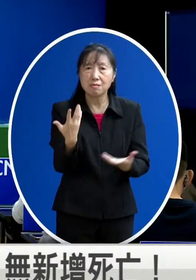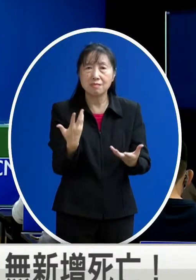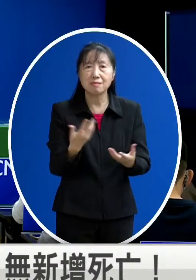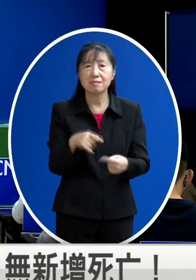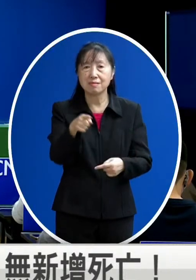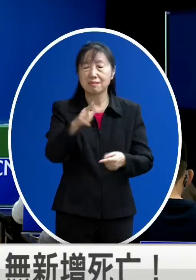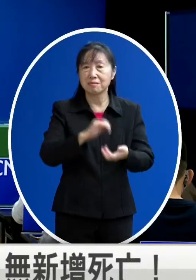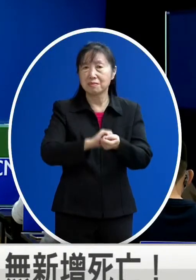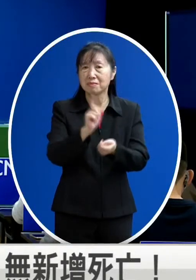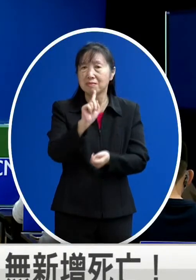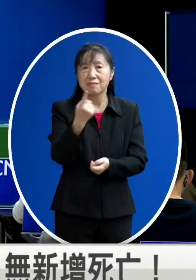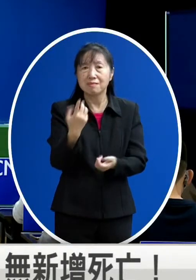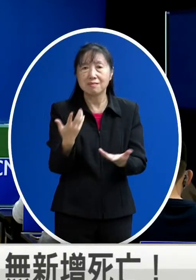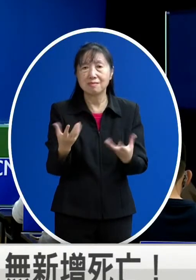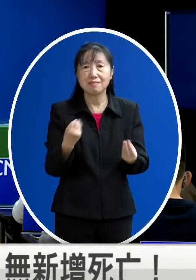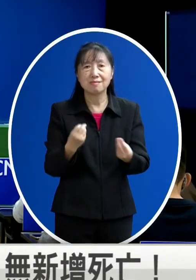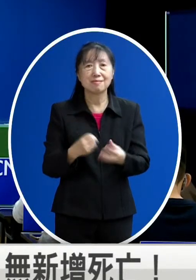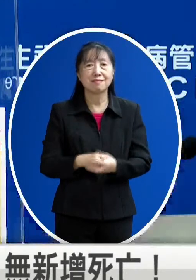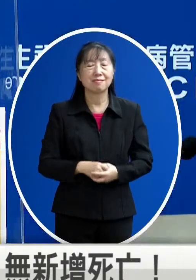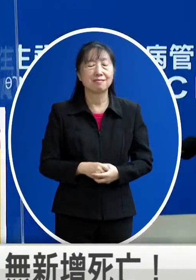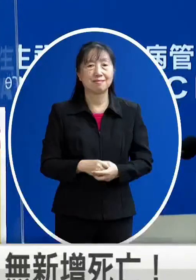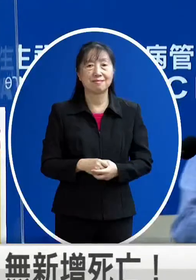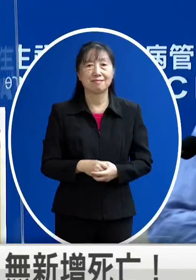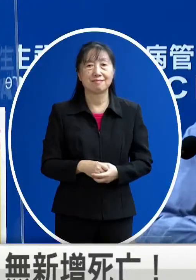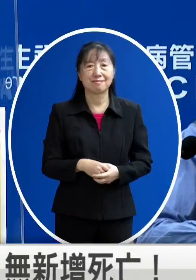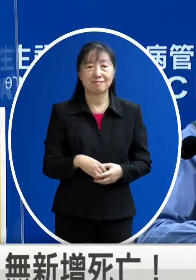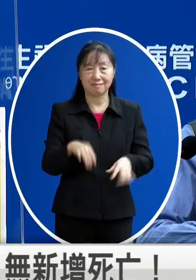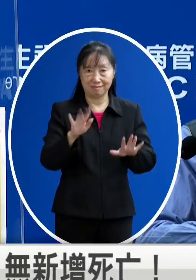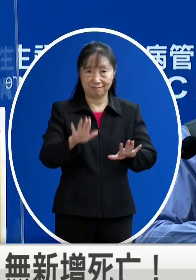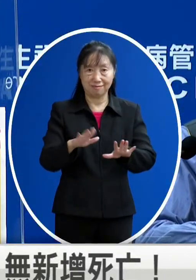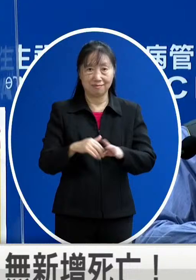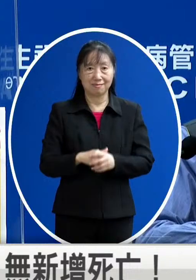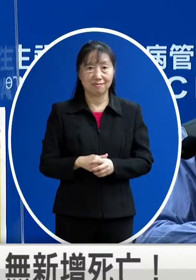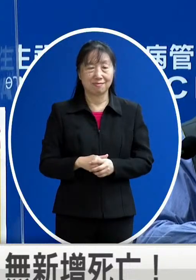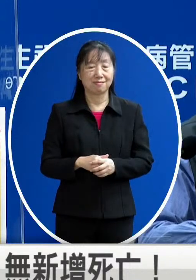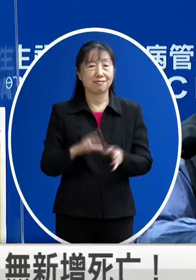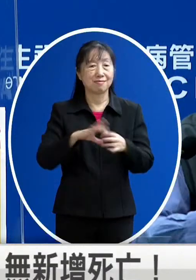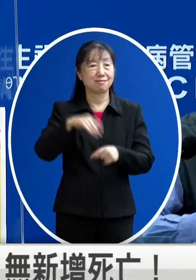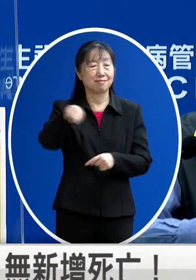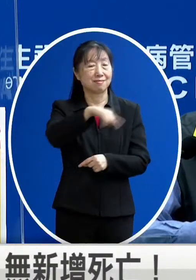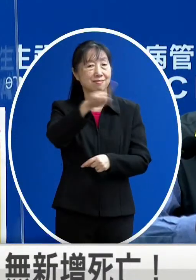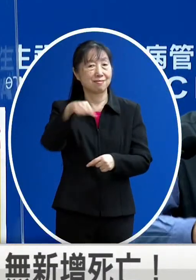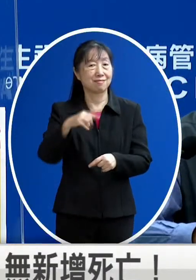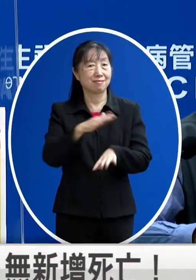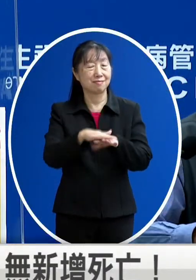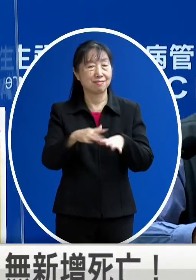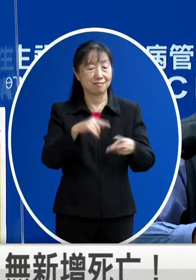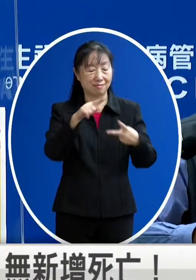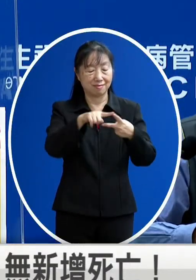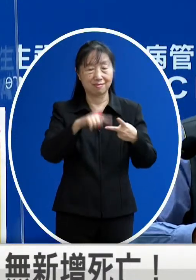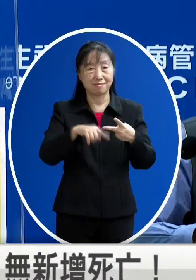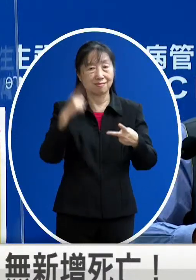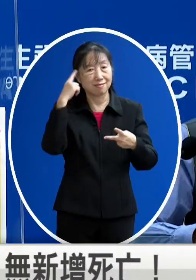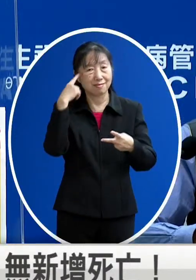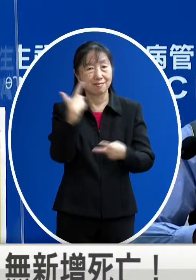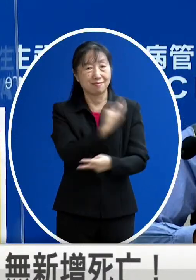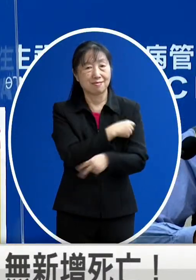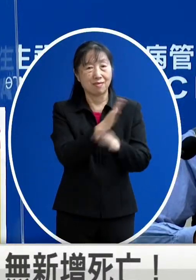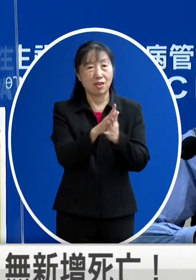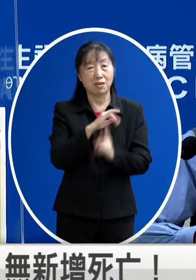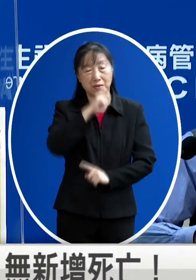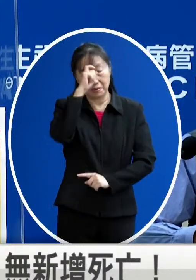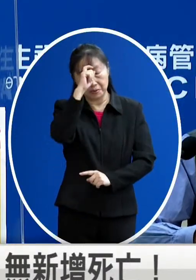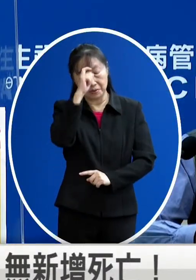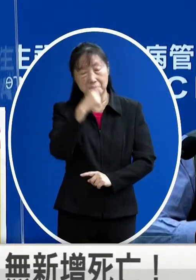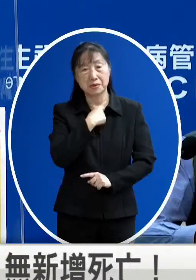个决定大概是怎么样的一个状况？谢谢。 一个就是这一段时间，大家因为大家也是对于混打殷殷期盼嘛，哈，